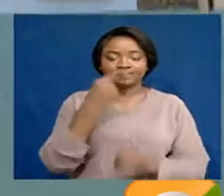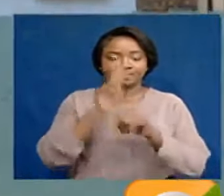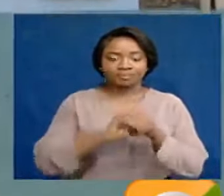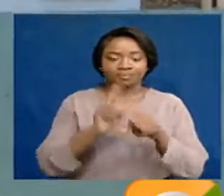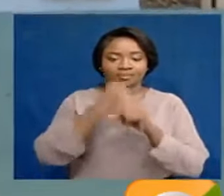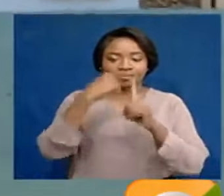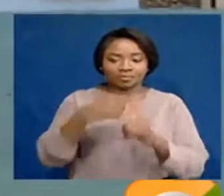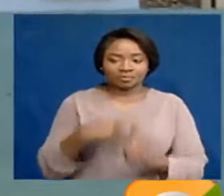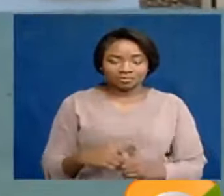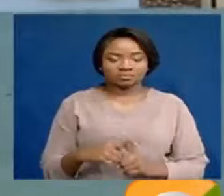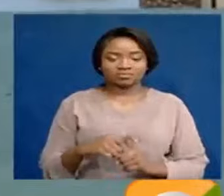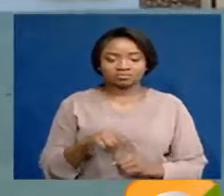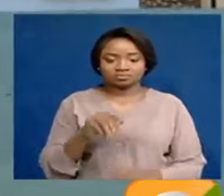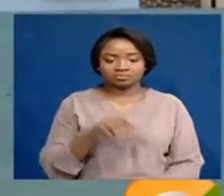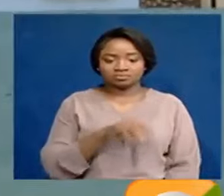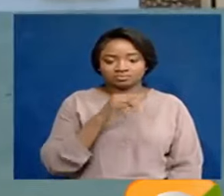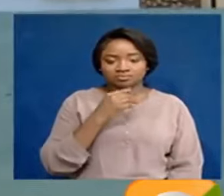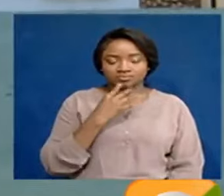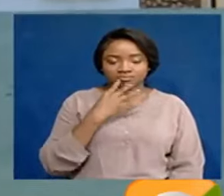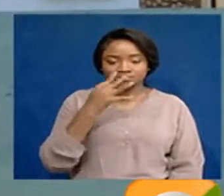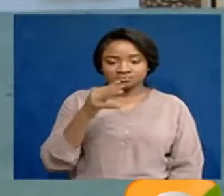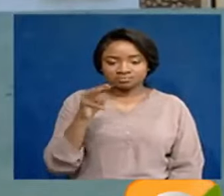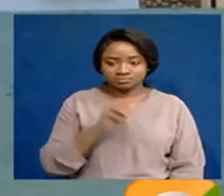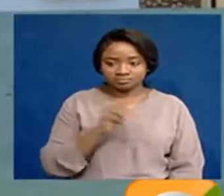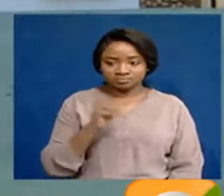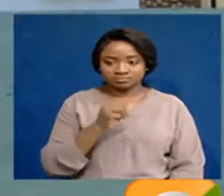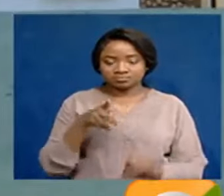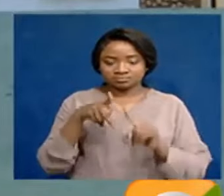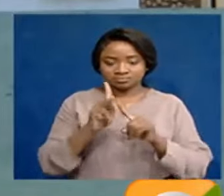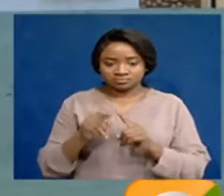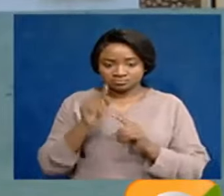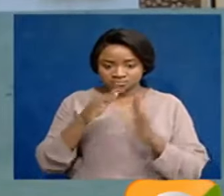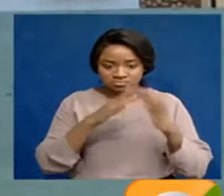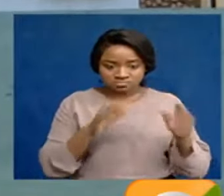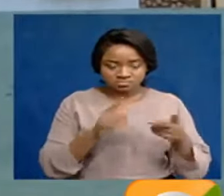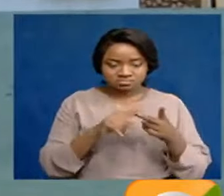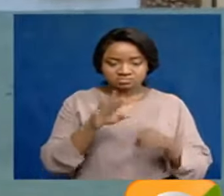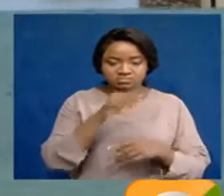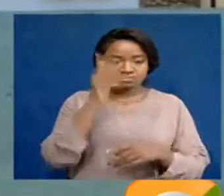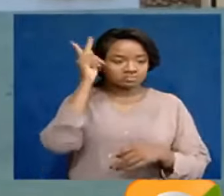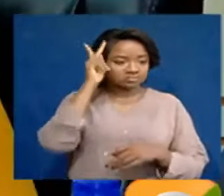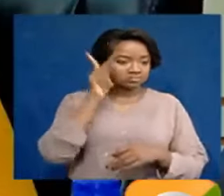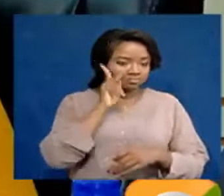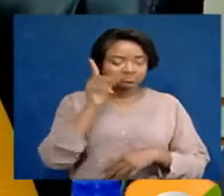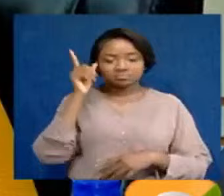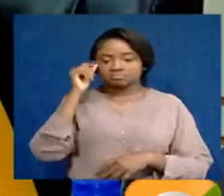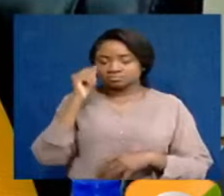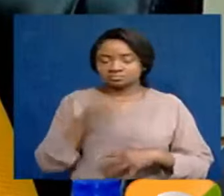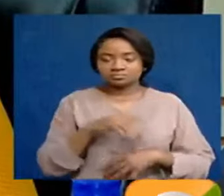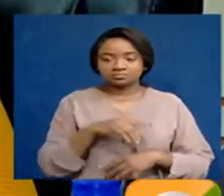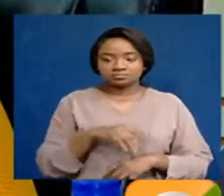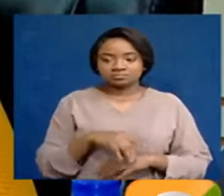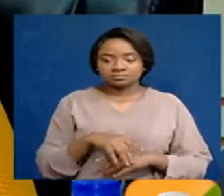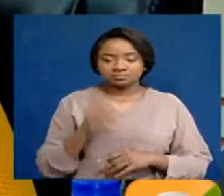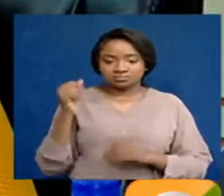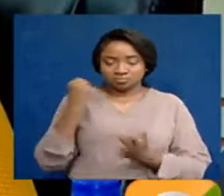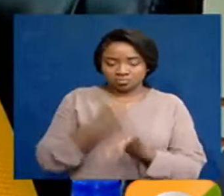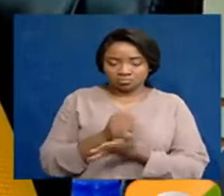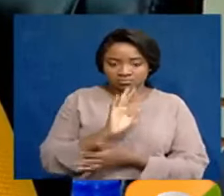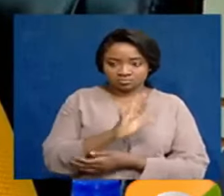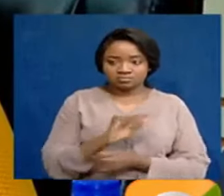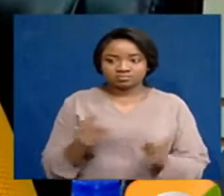kwa ukarabati wa afisi yake ya Harambee Annex, makao rasmi ya Karen na makao ya Mombasa. And I could highlight maybe some